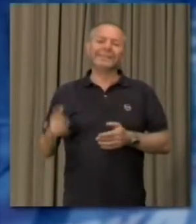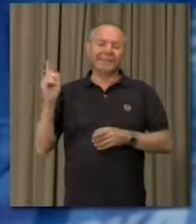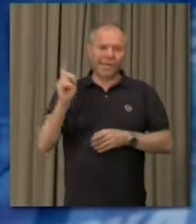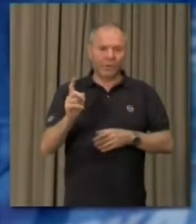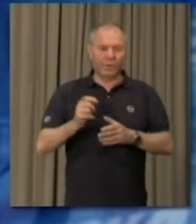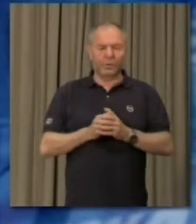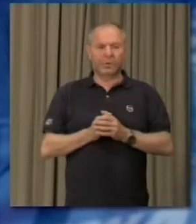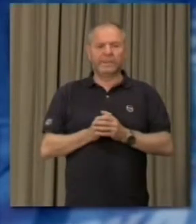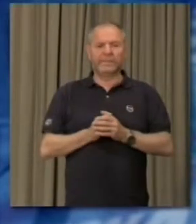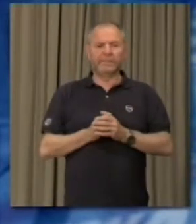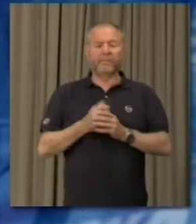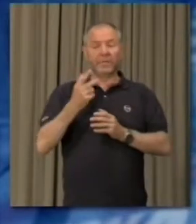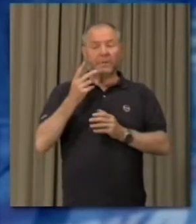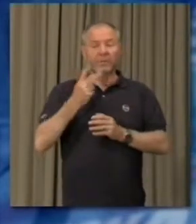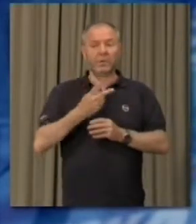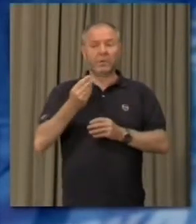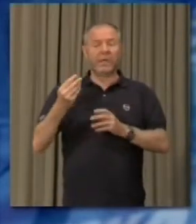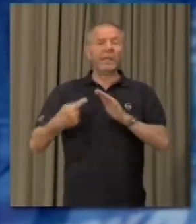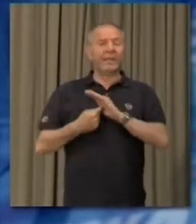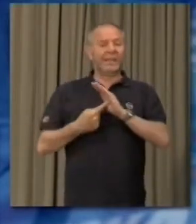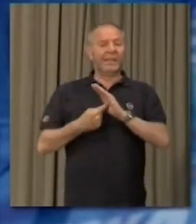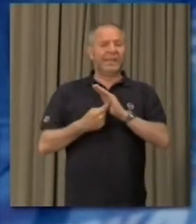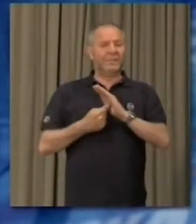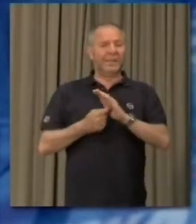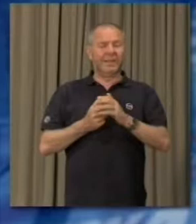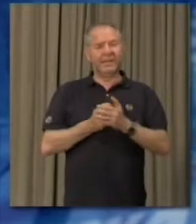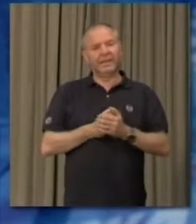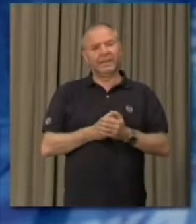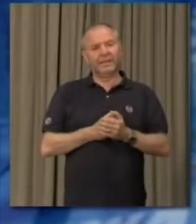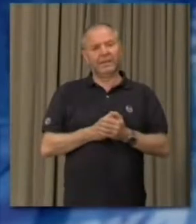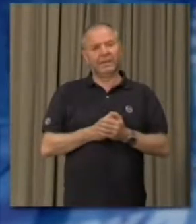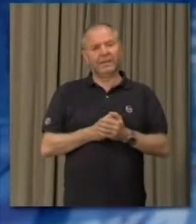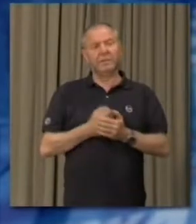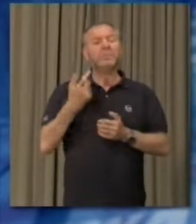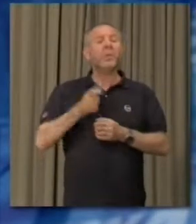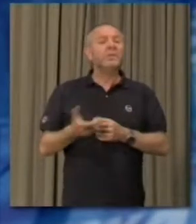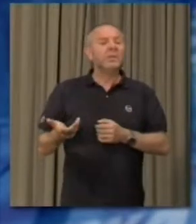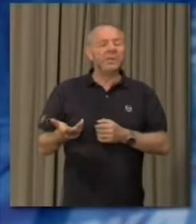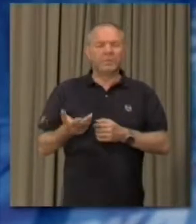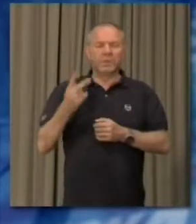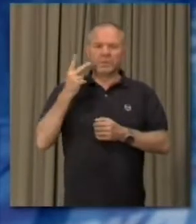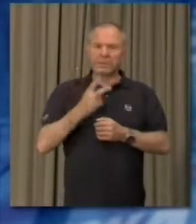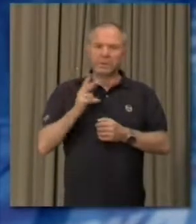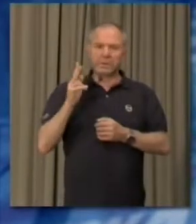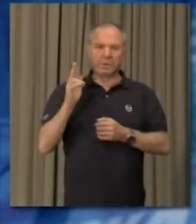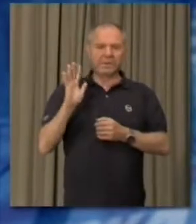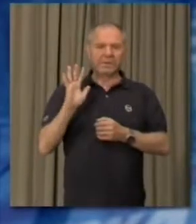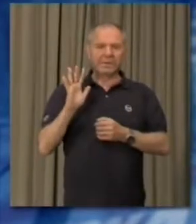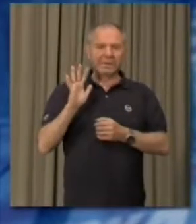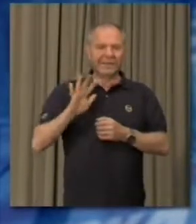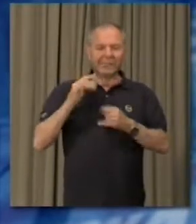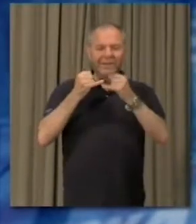essere vicino ai dipendenti e soprattutto ai proprietari dell'azienda. Le cause, da quanto si è appreso, si dovrebbe trattare